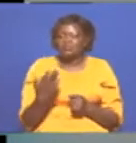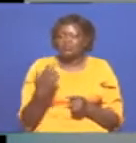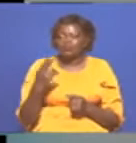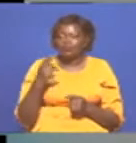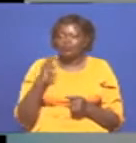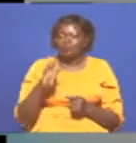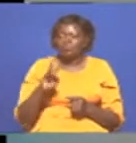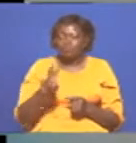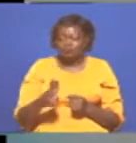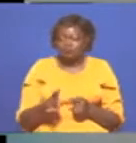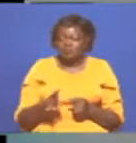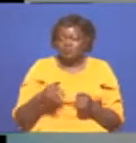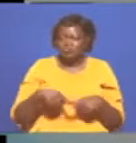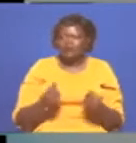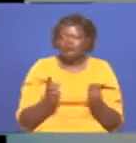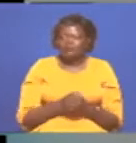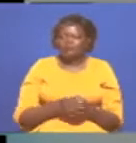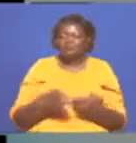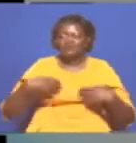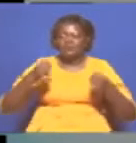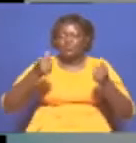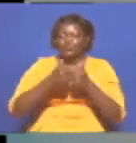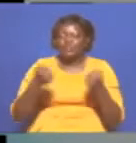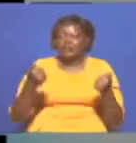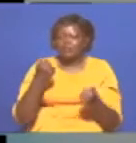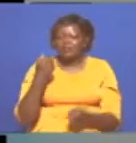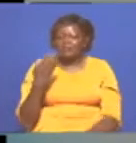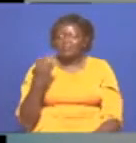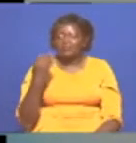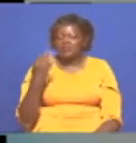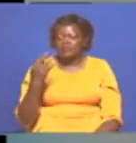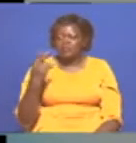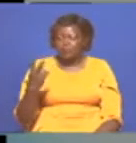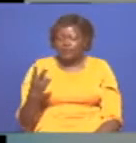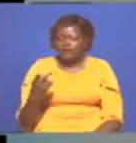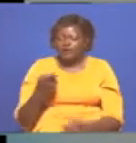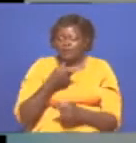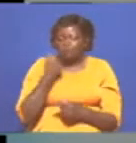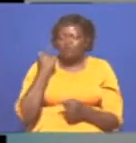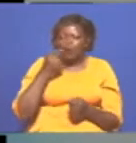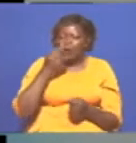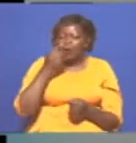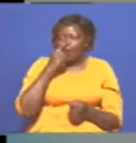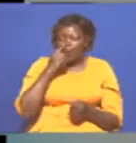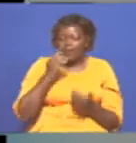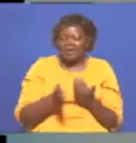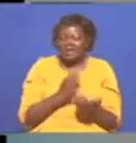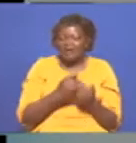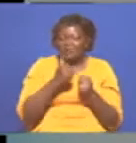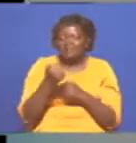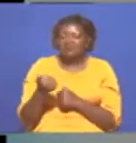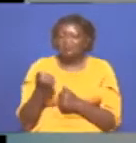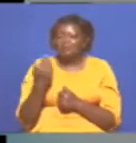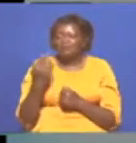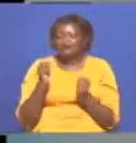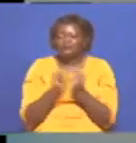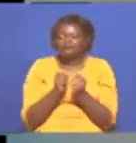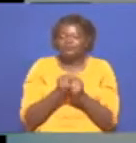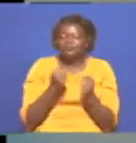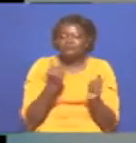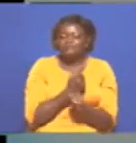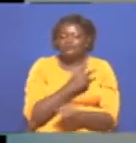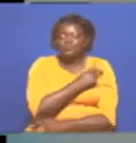wamepona ugonjwa huo, 432 kutoka utunzi wa nyumbani na 110 kutoka hospitali mbalimbali kote